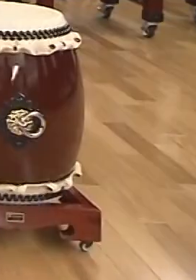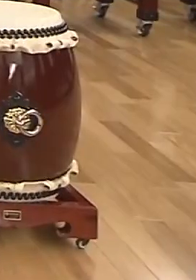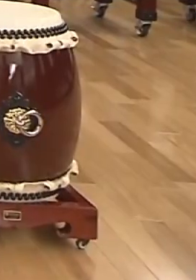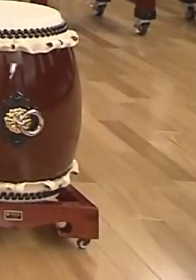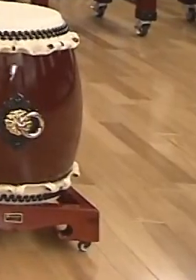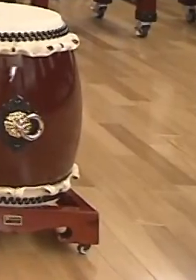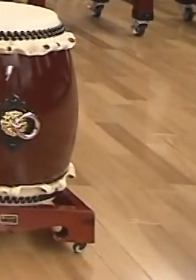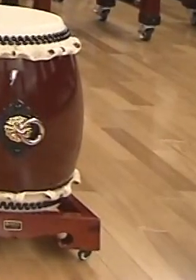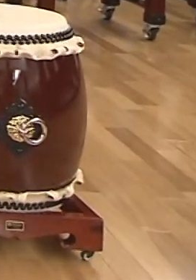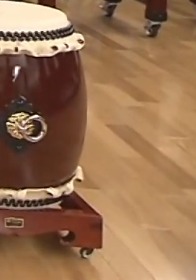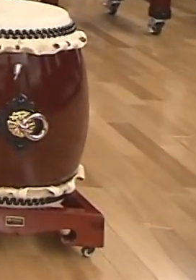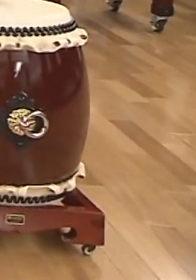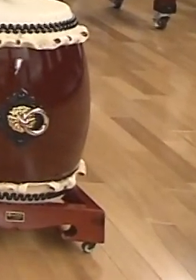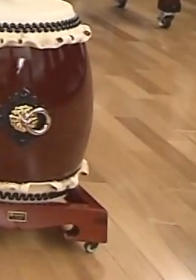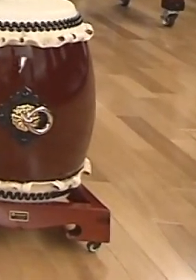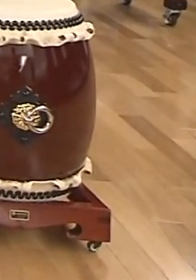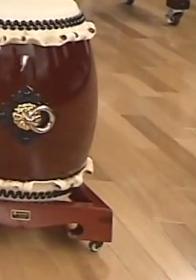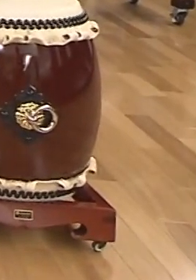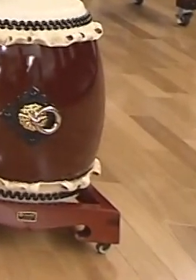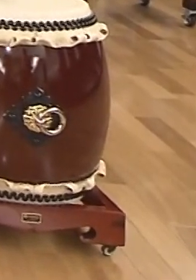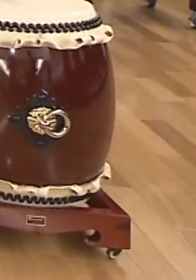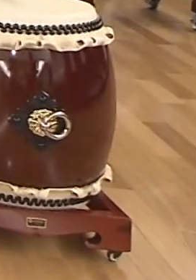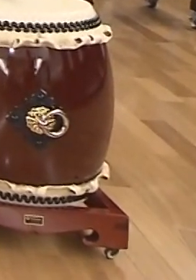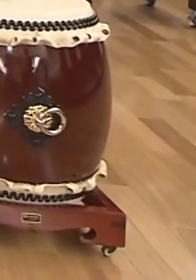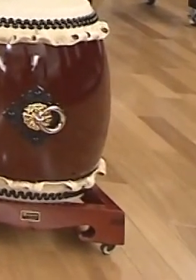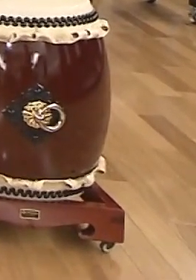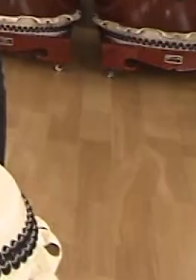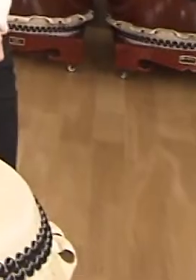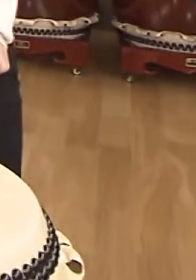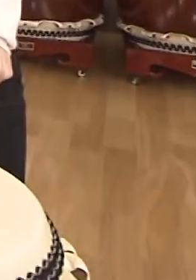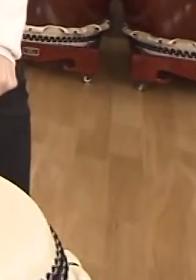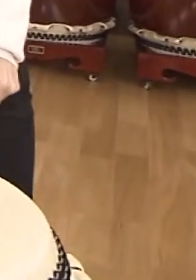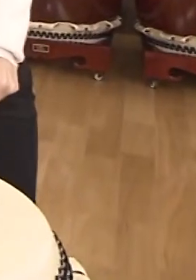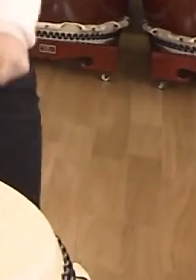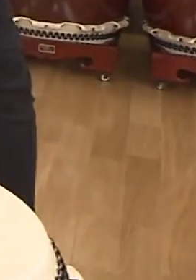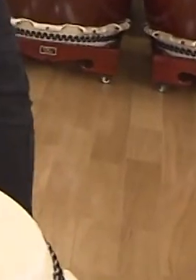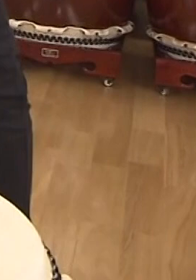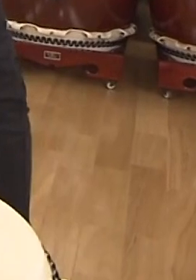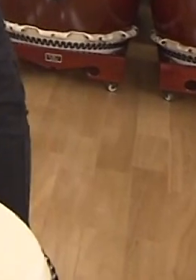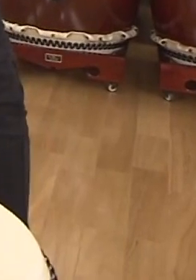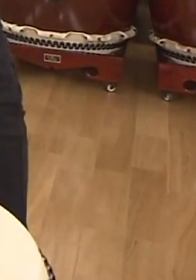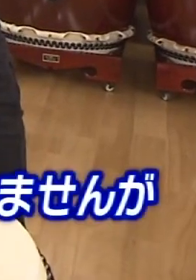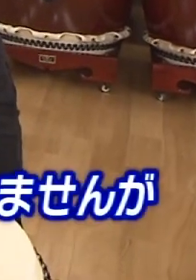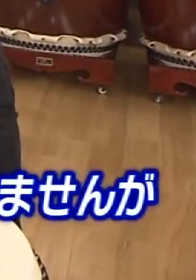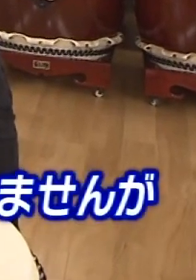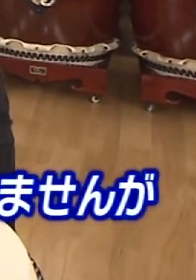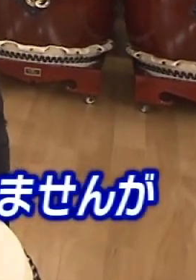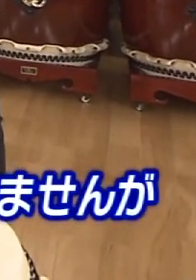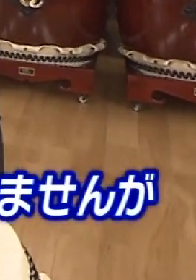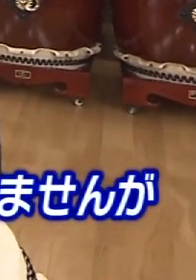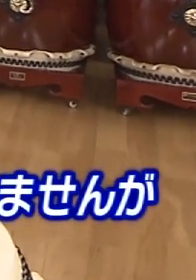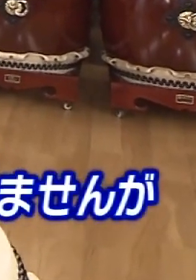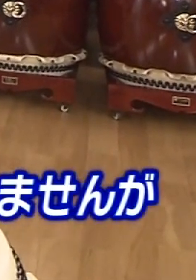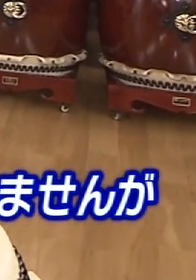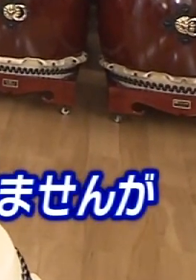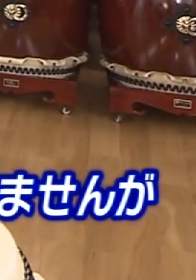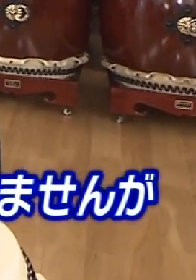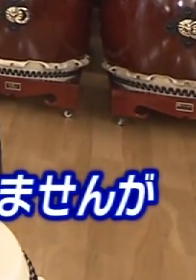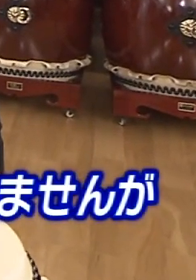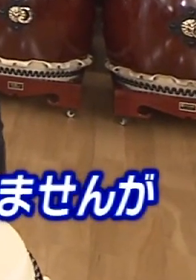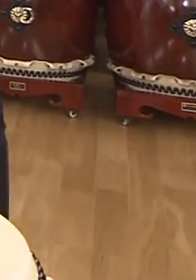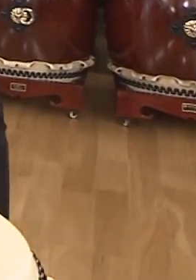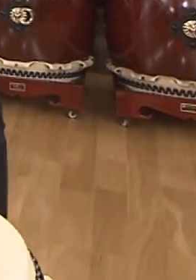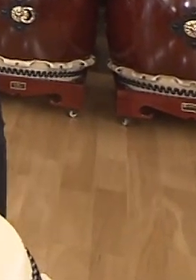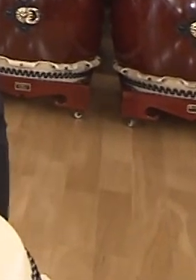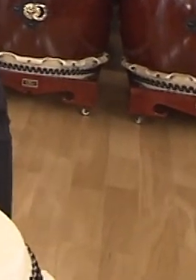回す、せーの。そうです。 おー、 はい、左も行きましょうか。同じように、左は若干打ちにくいかもしれません